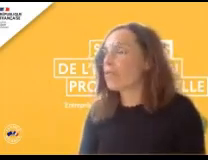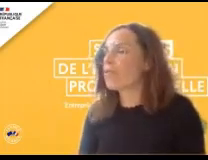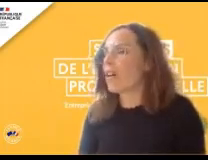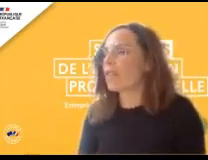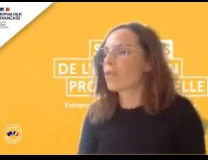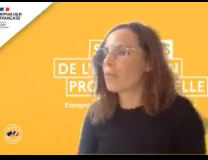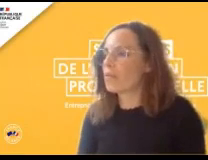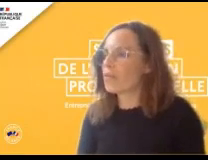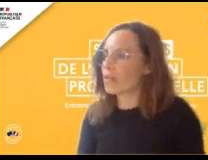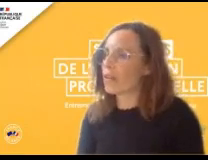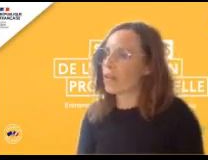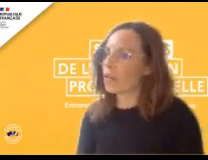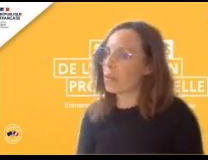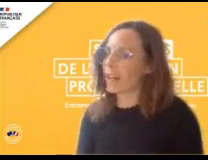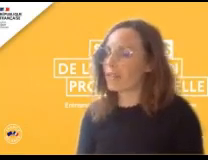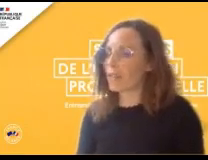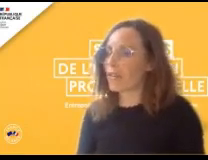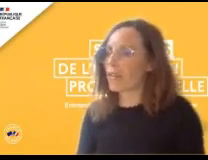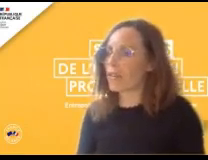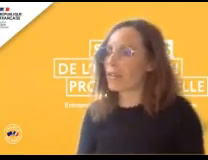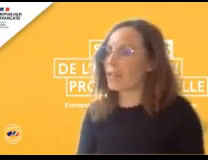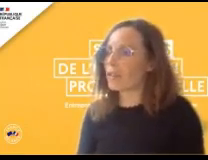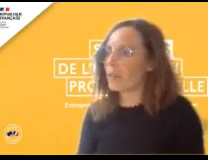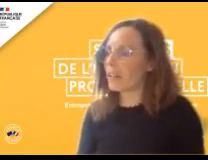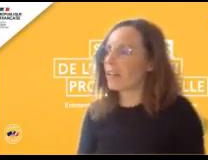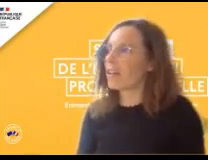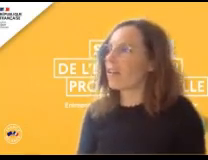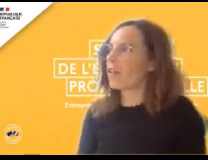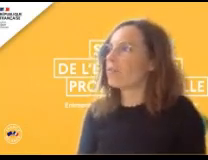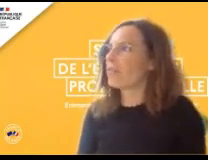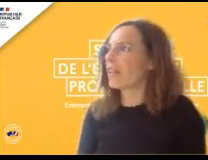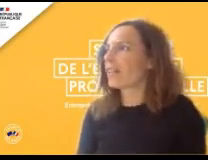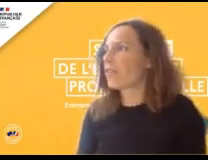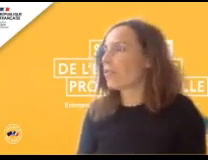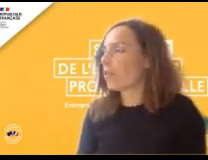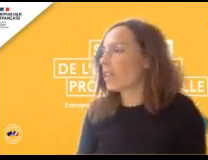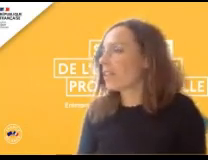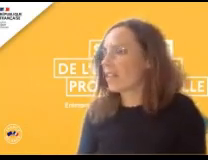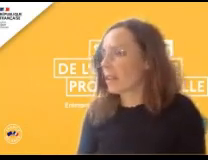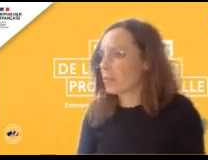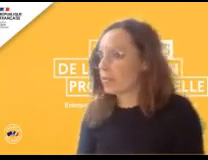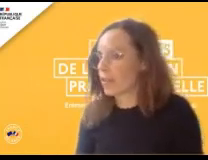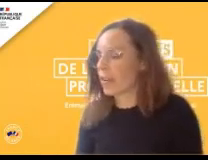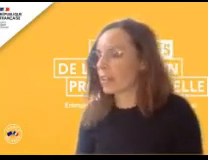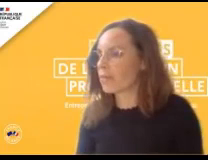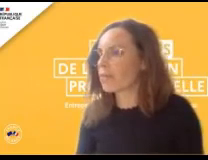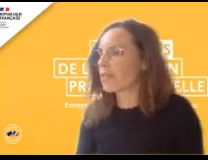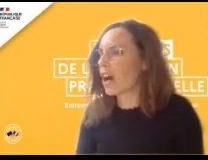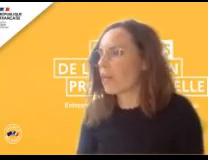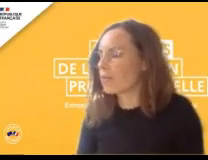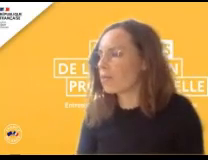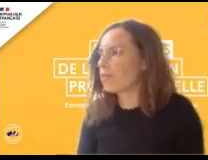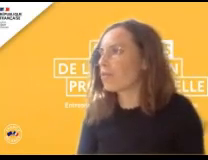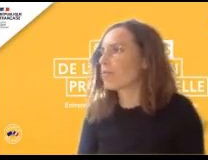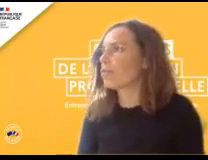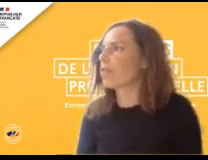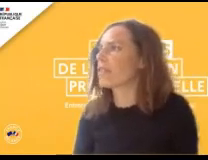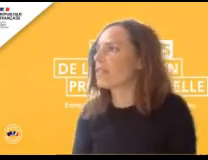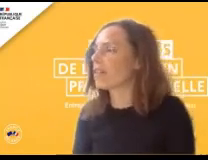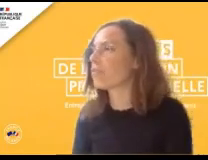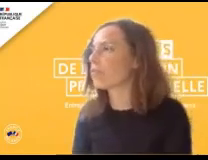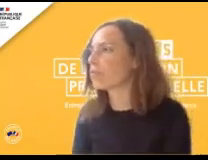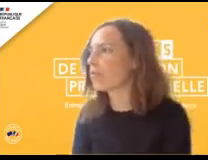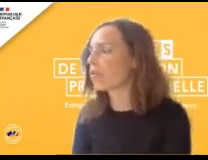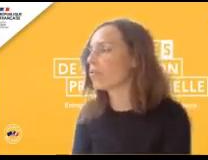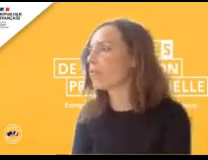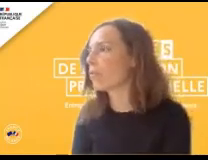vous avez le choix entre plusieurs opérateurs CEP. Vous allez être informé qu'il y en a plusieurs et donc ce sera à vous de